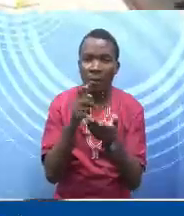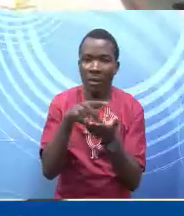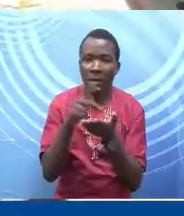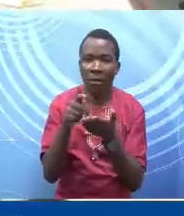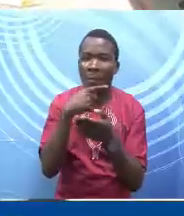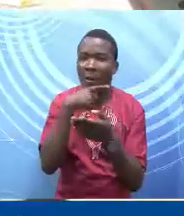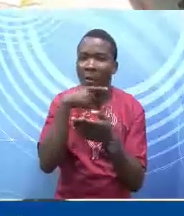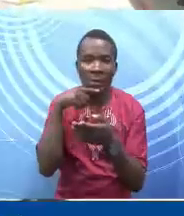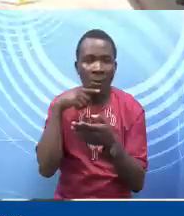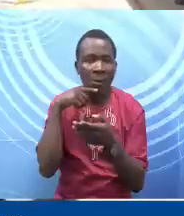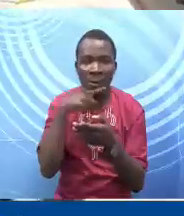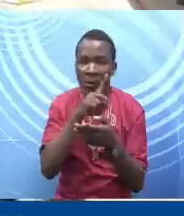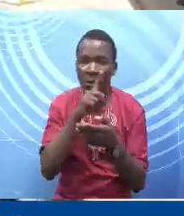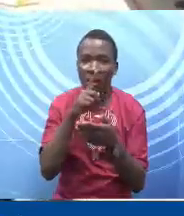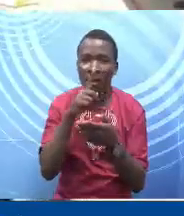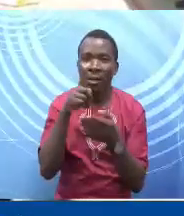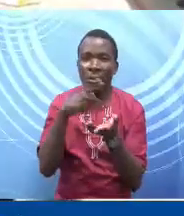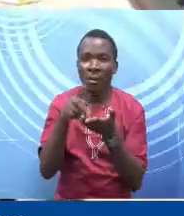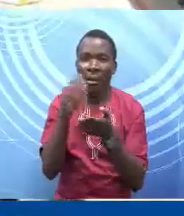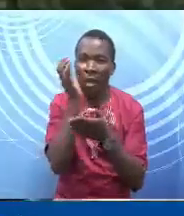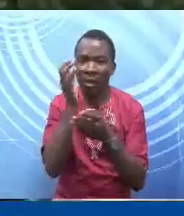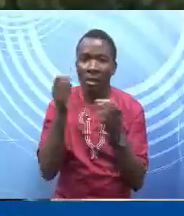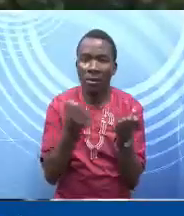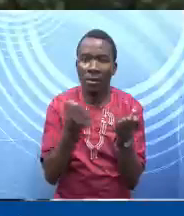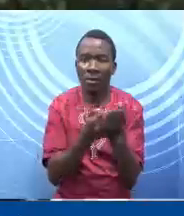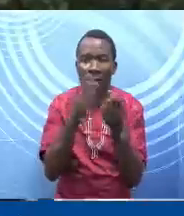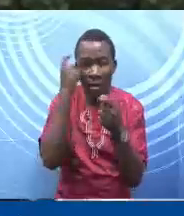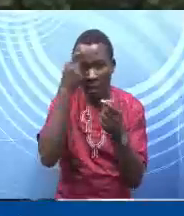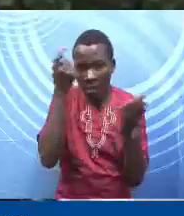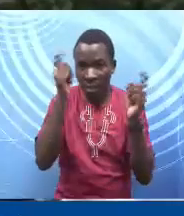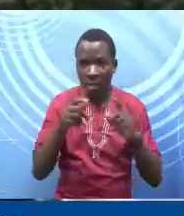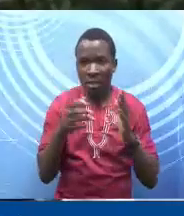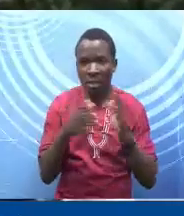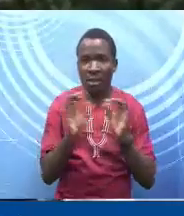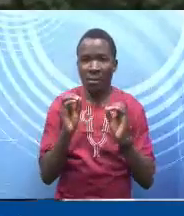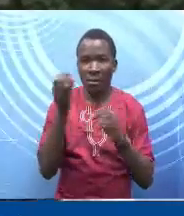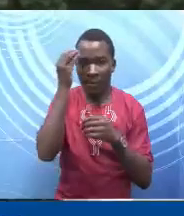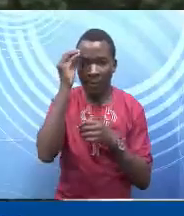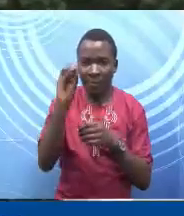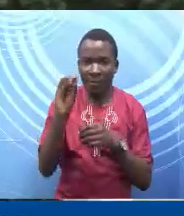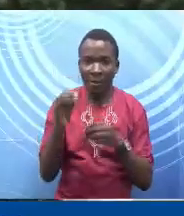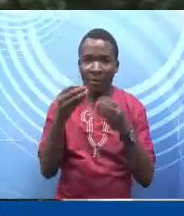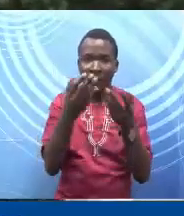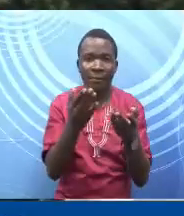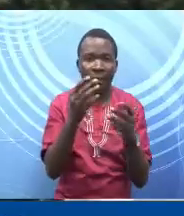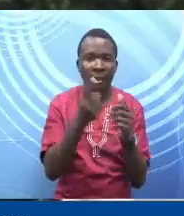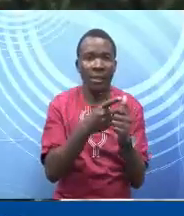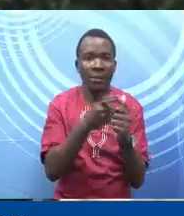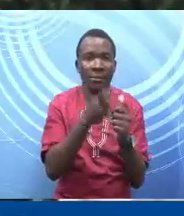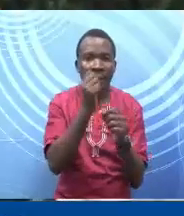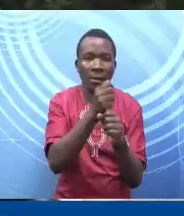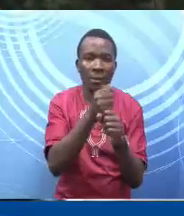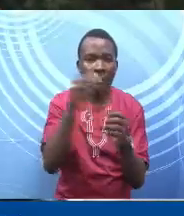buryo n'inkunga ya leta byagiye kuzabo nta kibazo bafite. Ubutumwa tubagenera ni uko icya mbere bakora